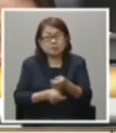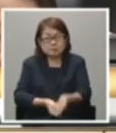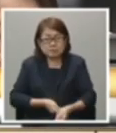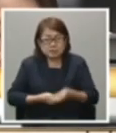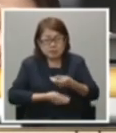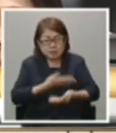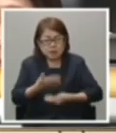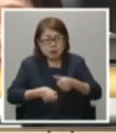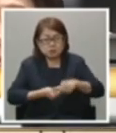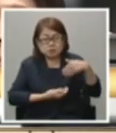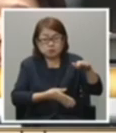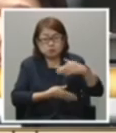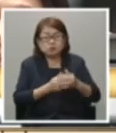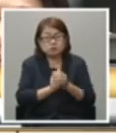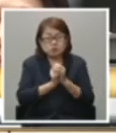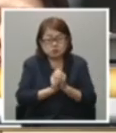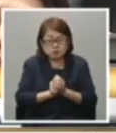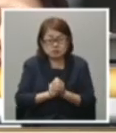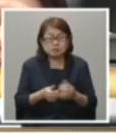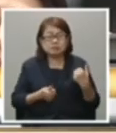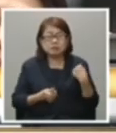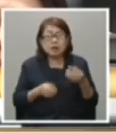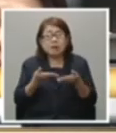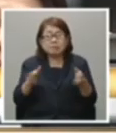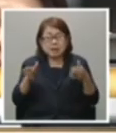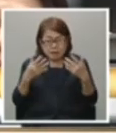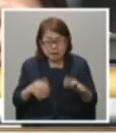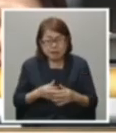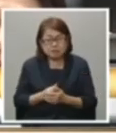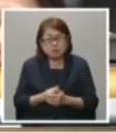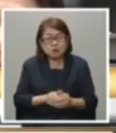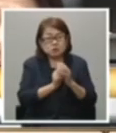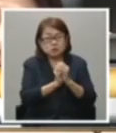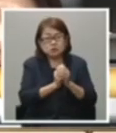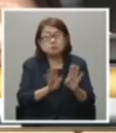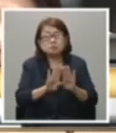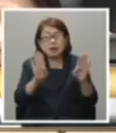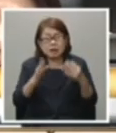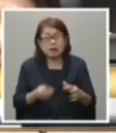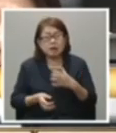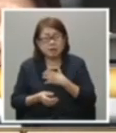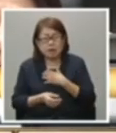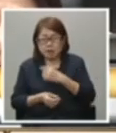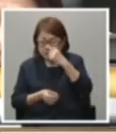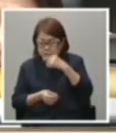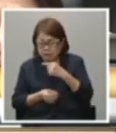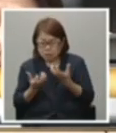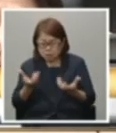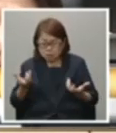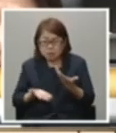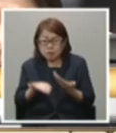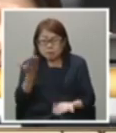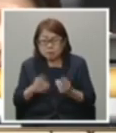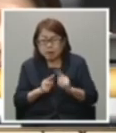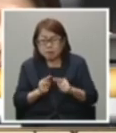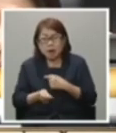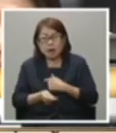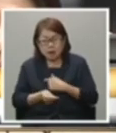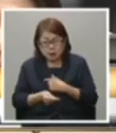าเขาเปิดประเทศแล้วอยากนำเข้าของจะเอาข้าวไทยไปไว้ที่